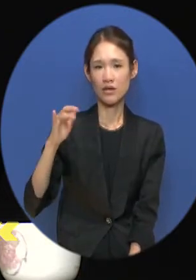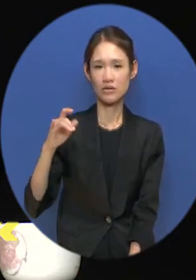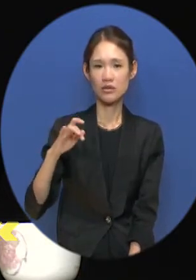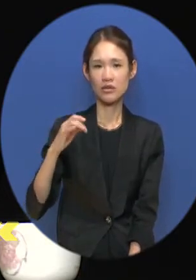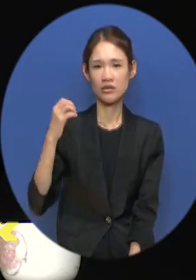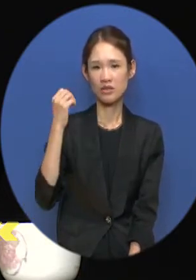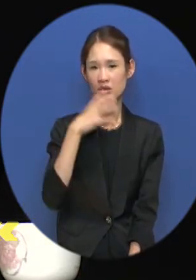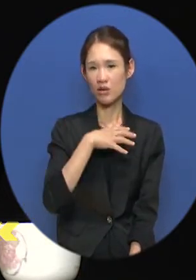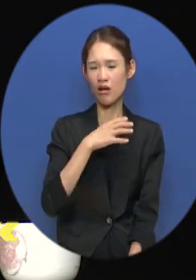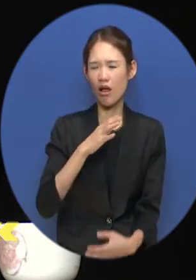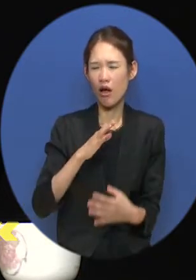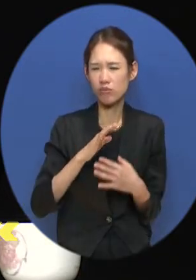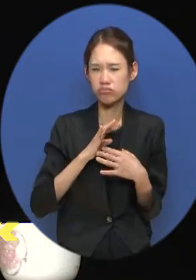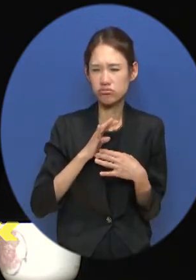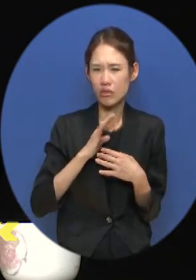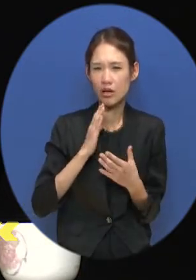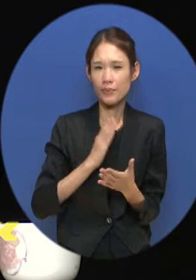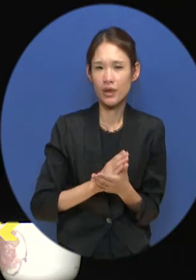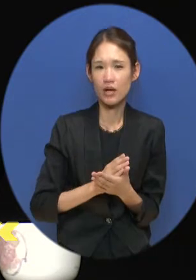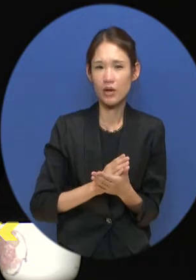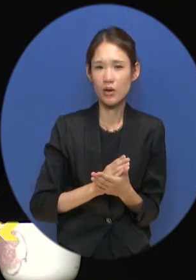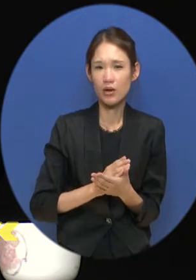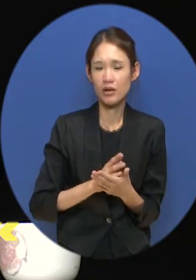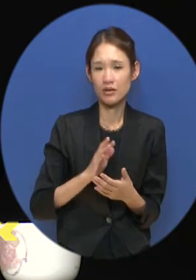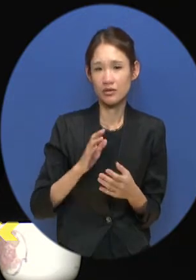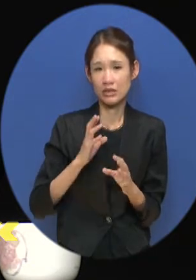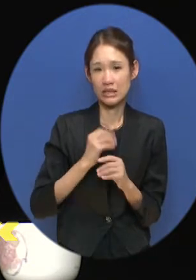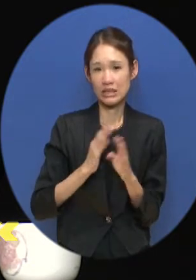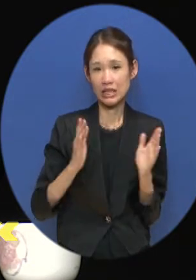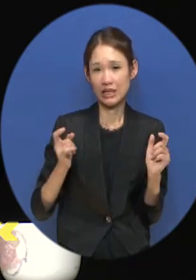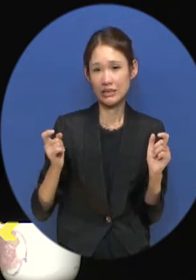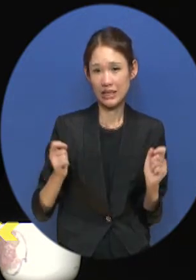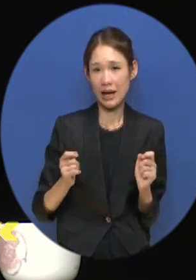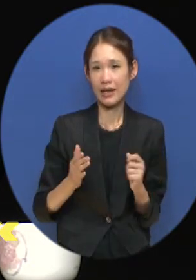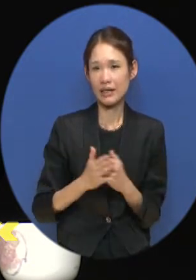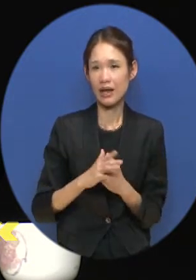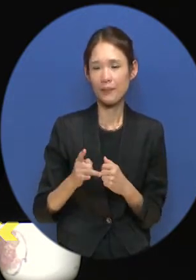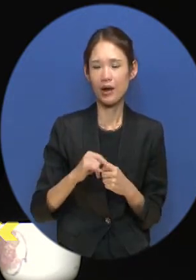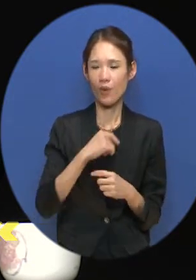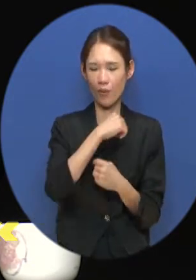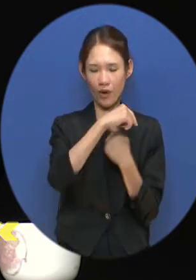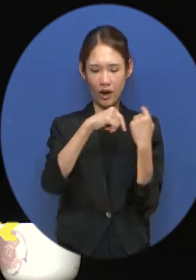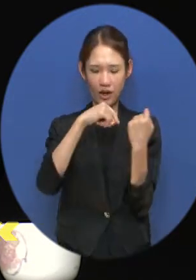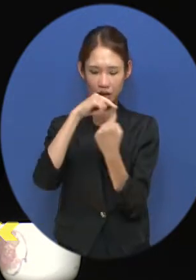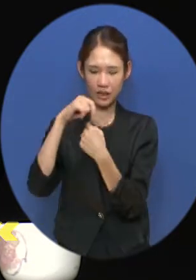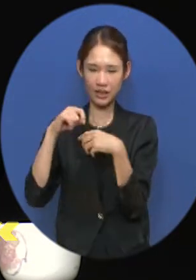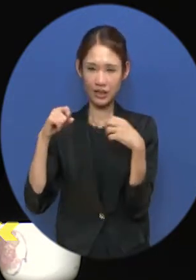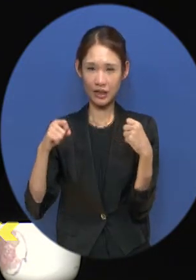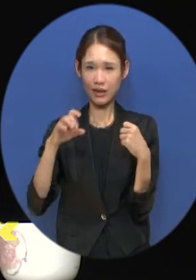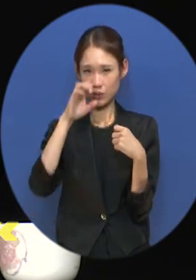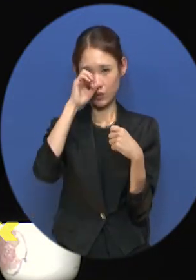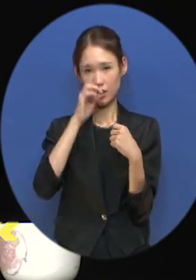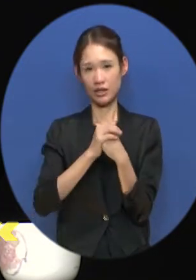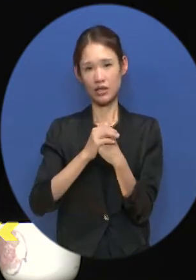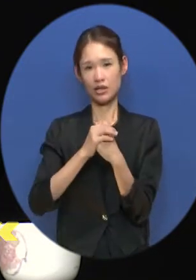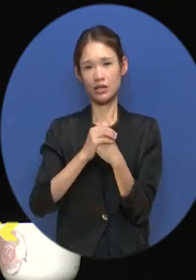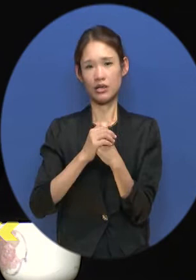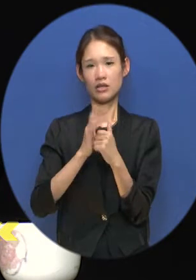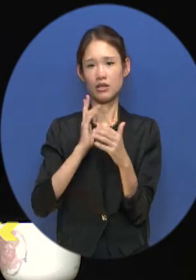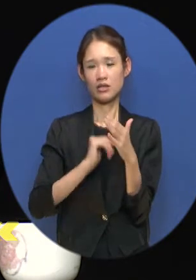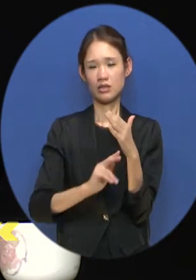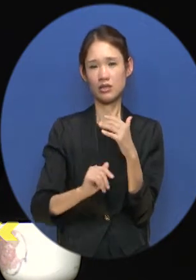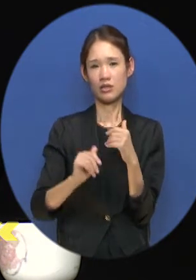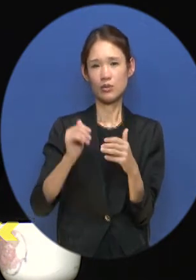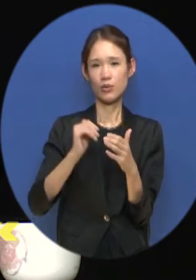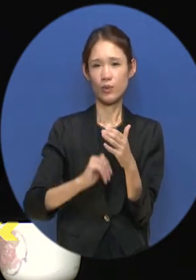것이 아니라 방광기가 작기 때문에 우리가 환기만 잘 해주면 네. 되는 것이죠. 그래서 이제 그때 이제